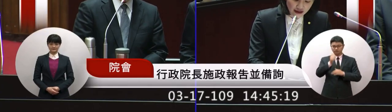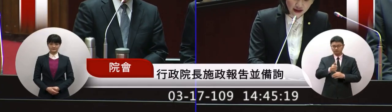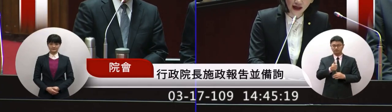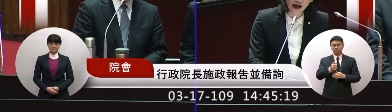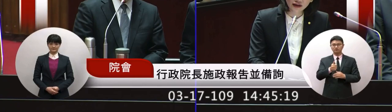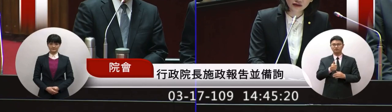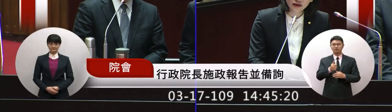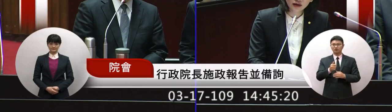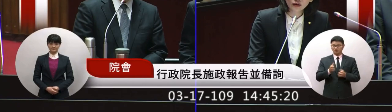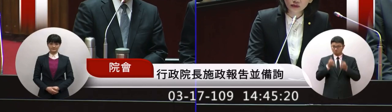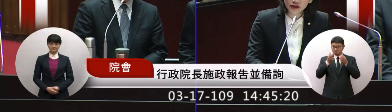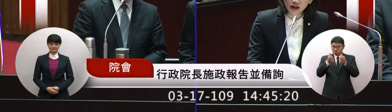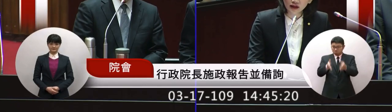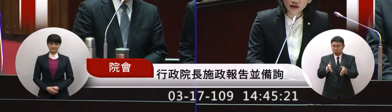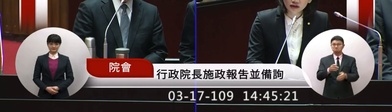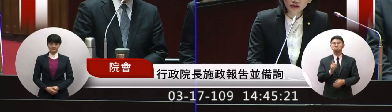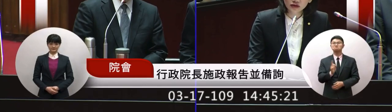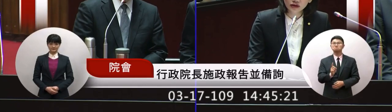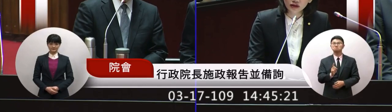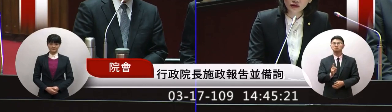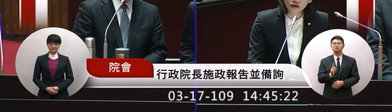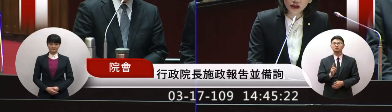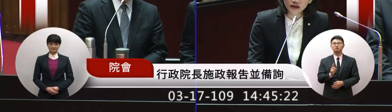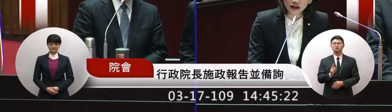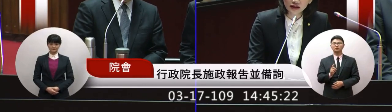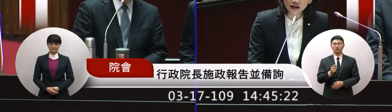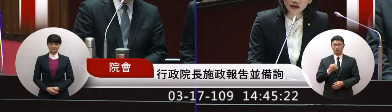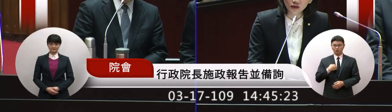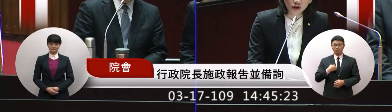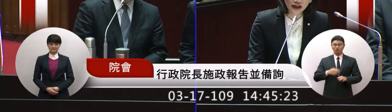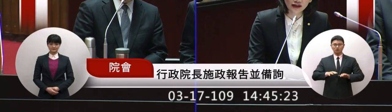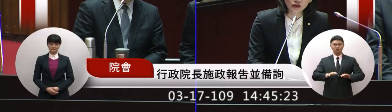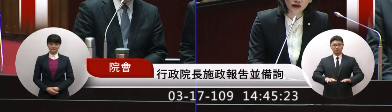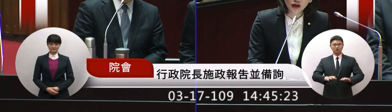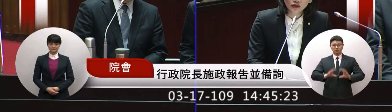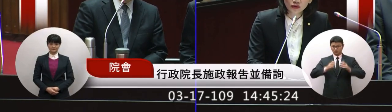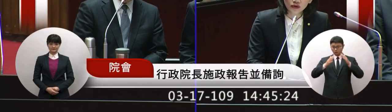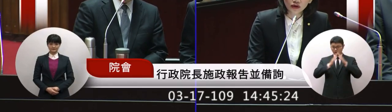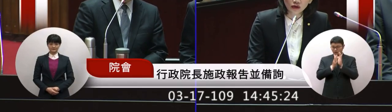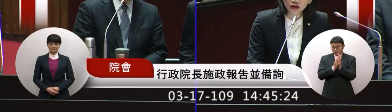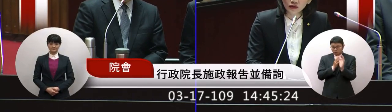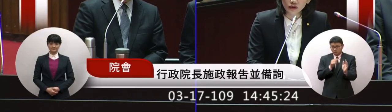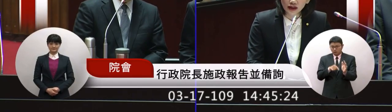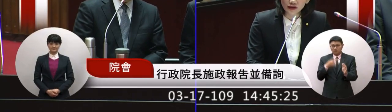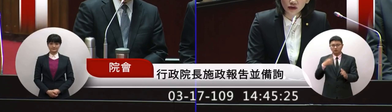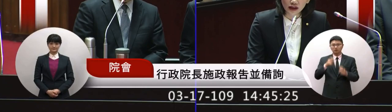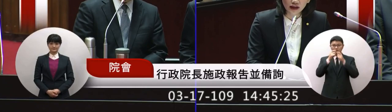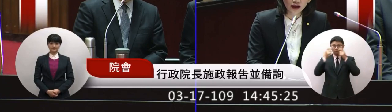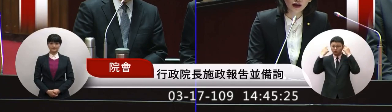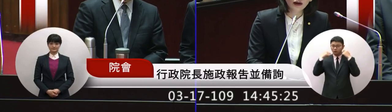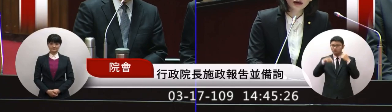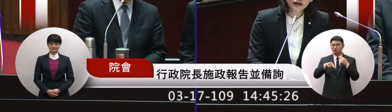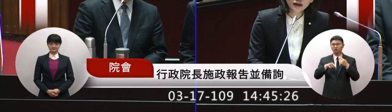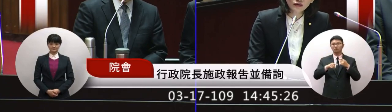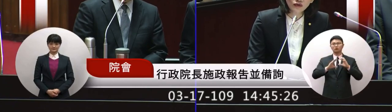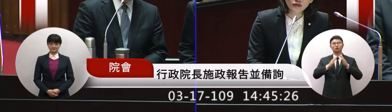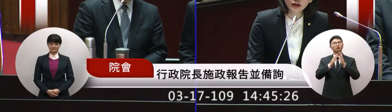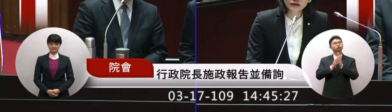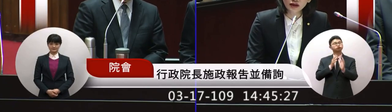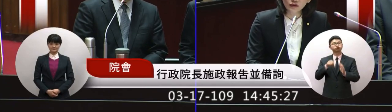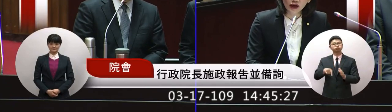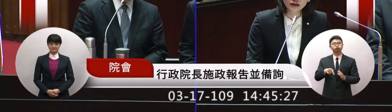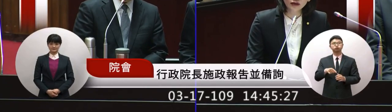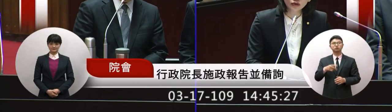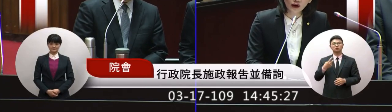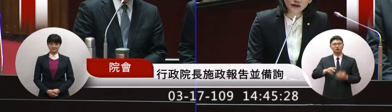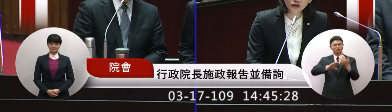加强我们的，就是我们这一次的国家队与口罩国家队也好，跟我们